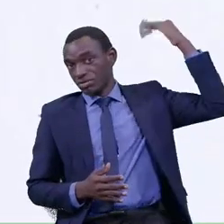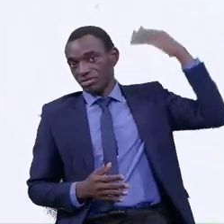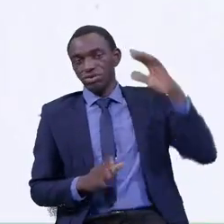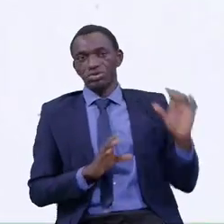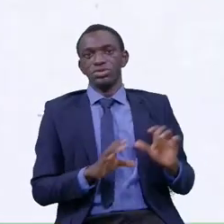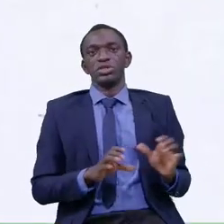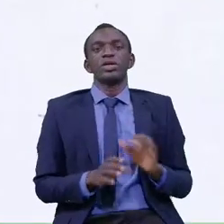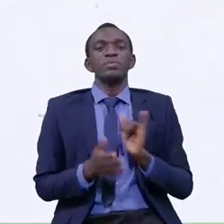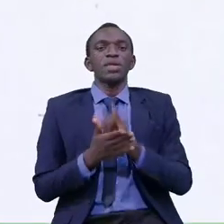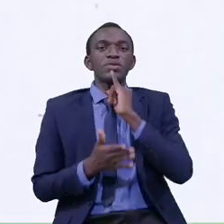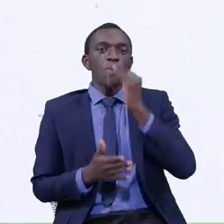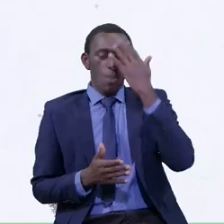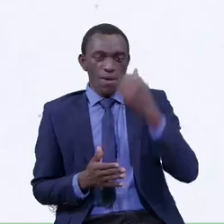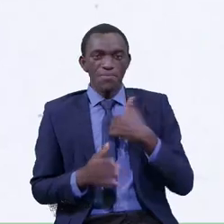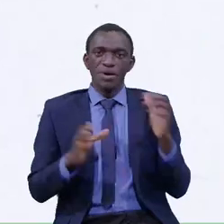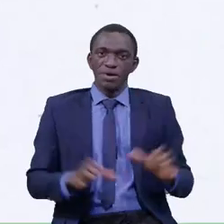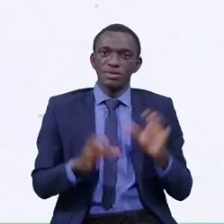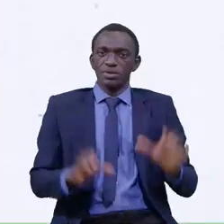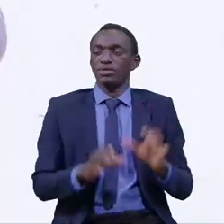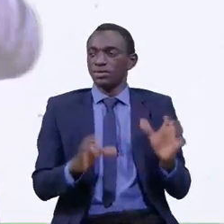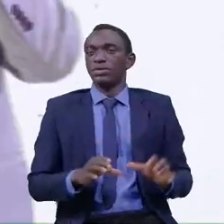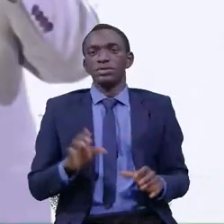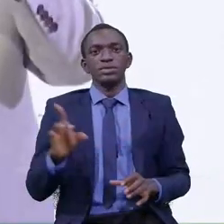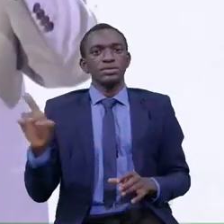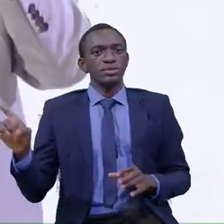actifs, moi aussi, je suis actif.